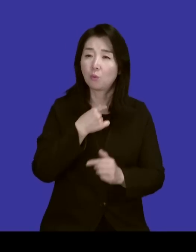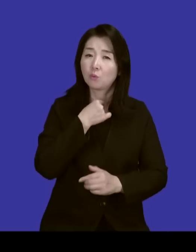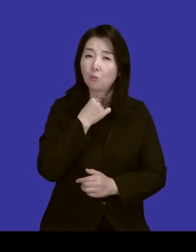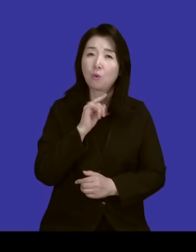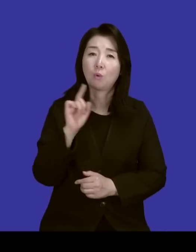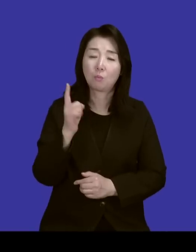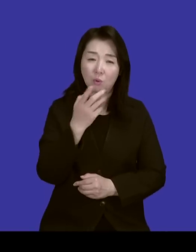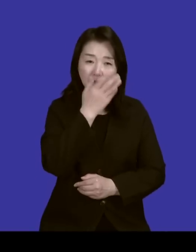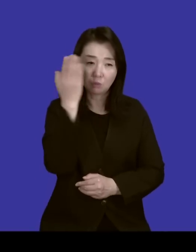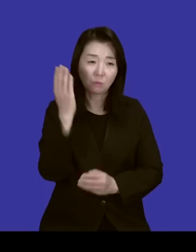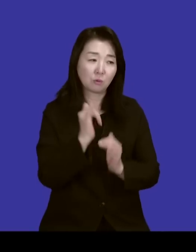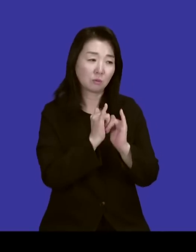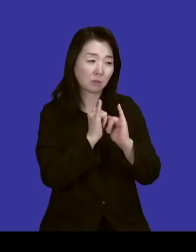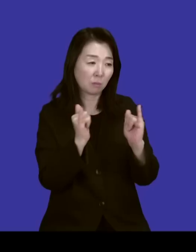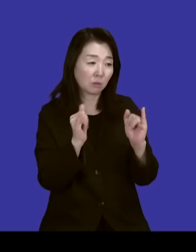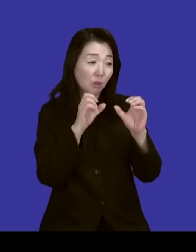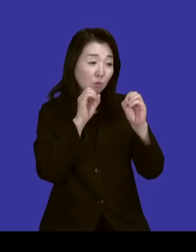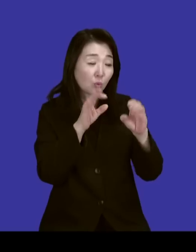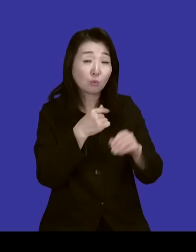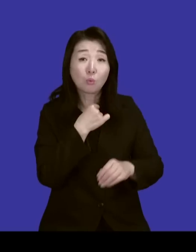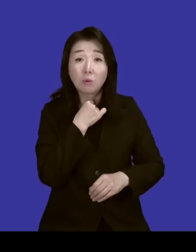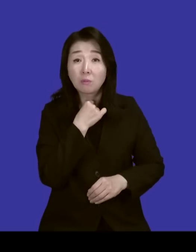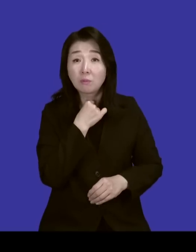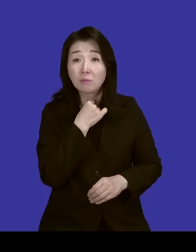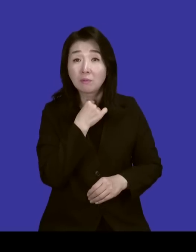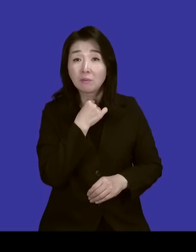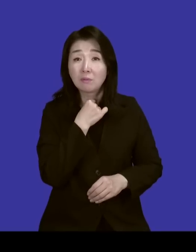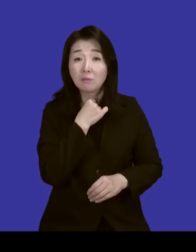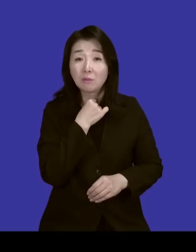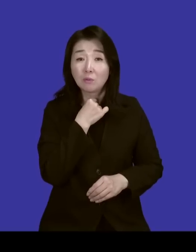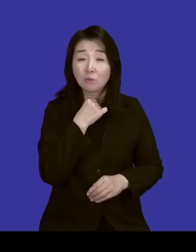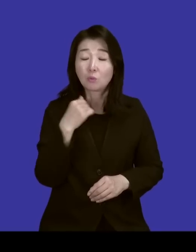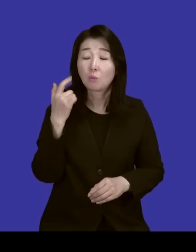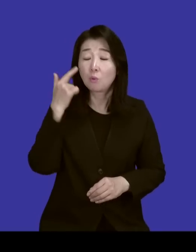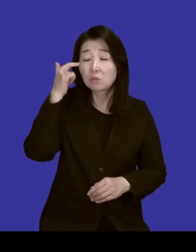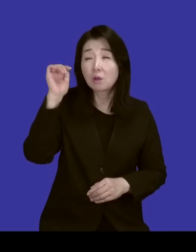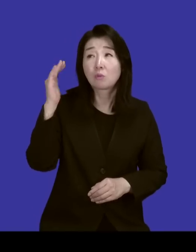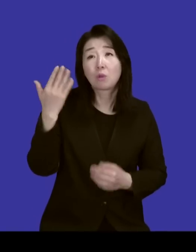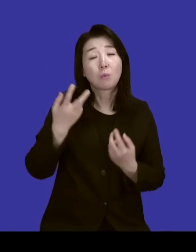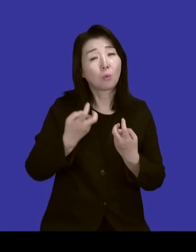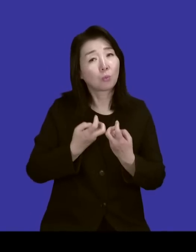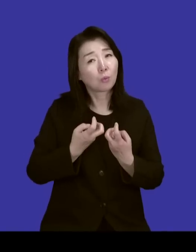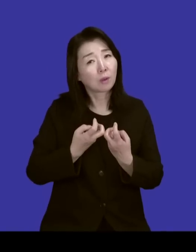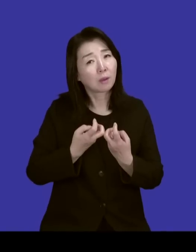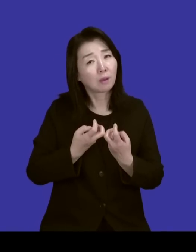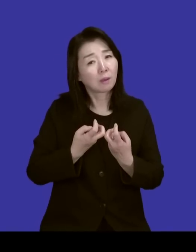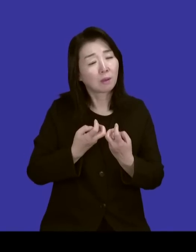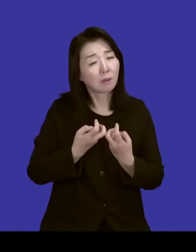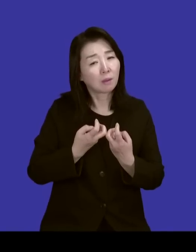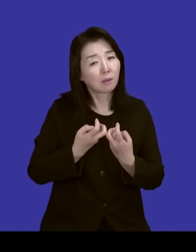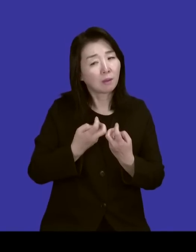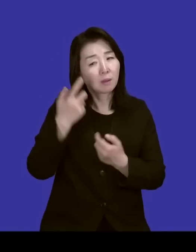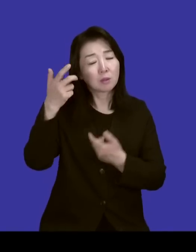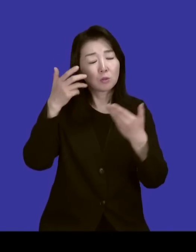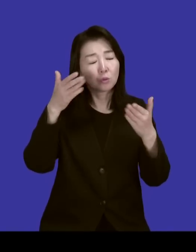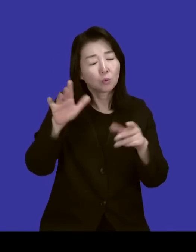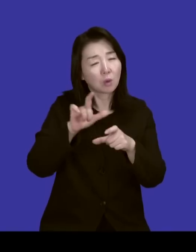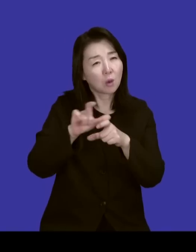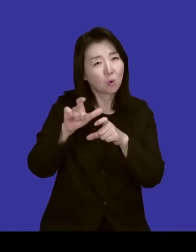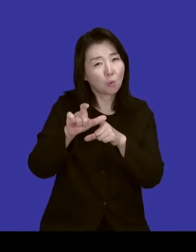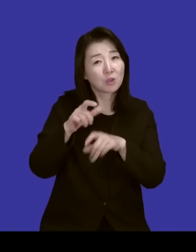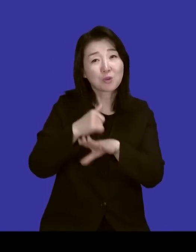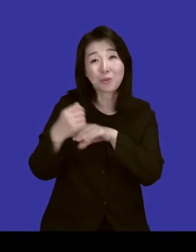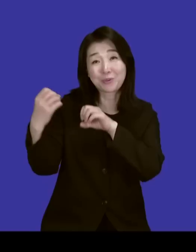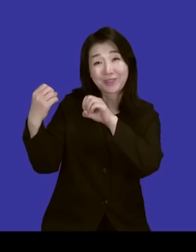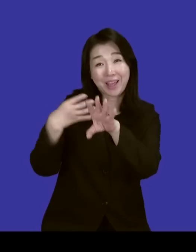예. 젊은이들에게 내가 전도하는 것이었는데 예. 또 목사가 되면 어떡하지? 예. 한 주간 동안 고민했는데 대답을 주시더라고요. 예.